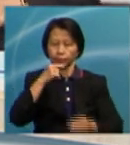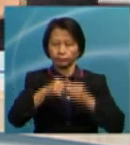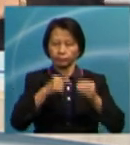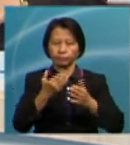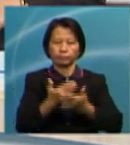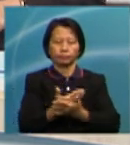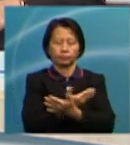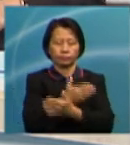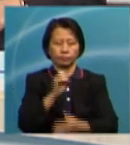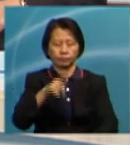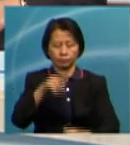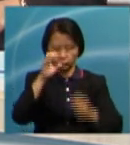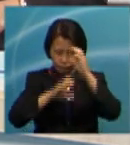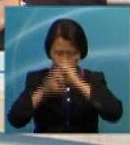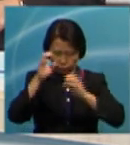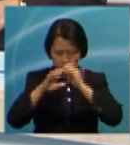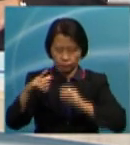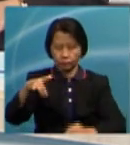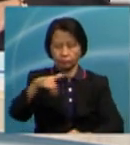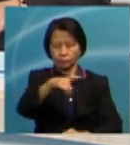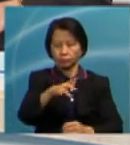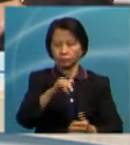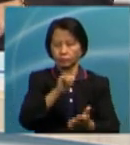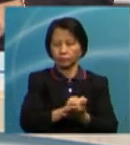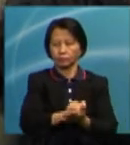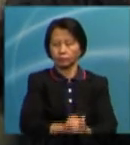terbaru operasi mencari pesawat